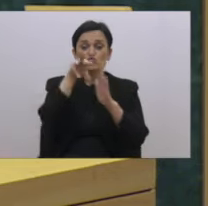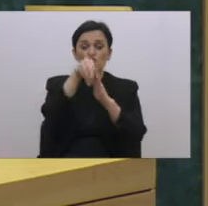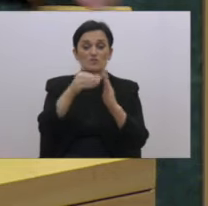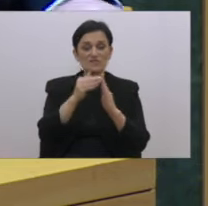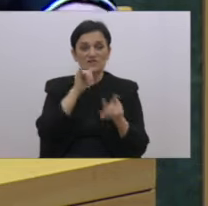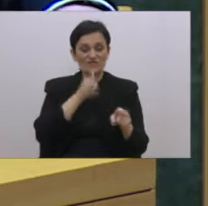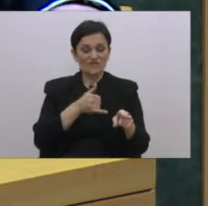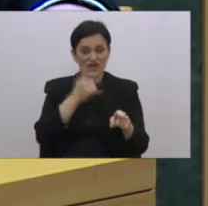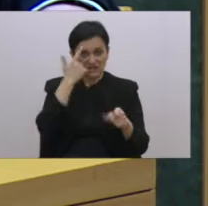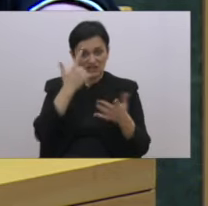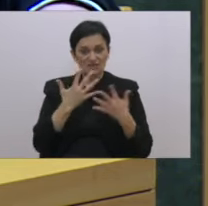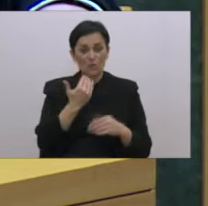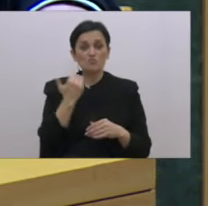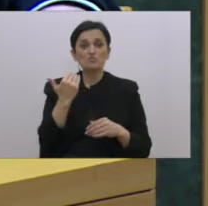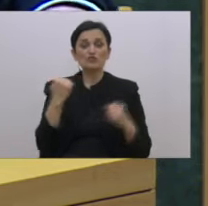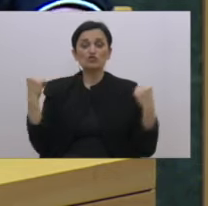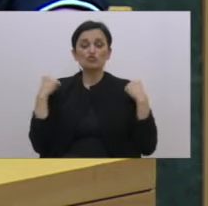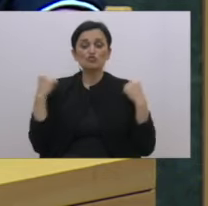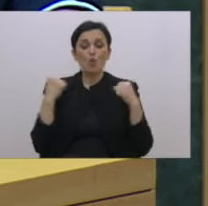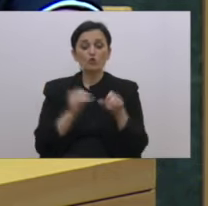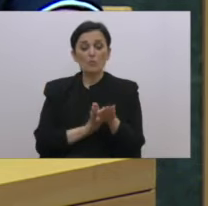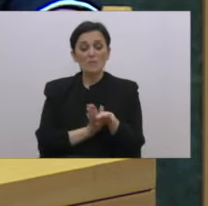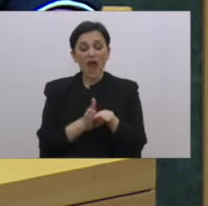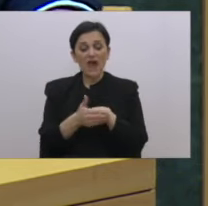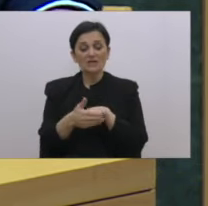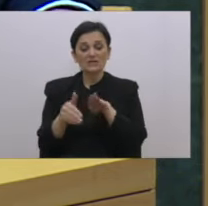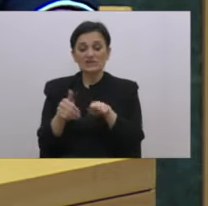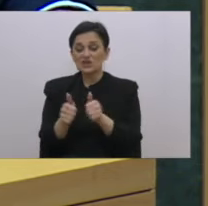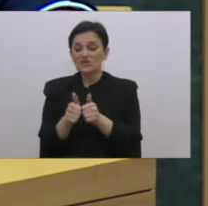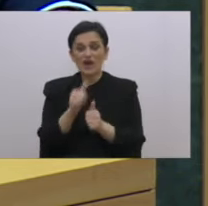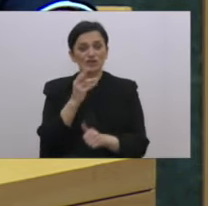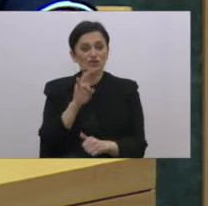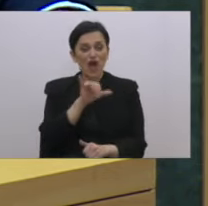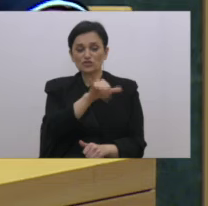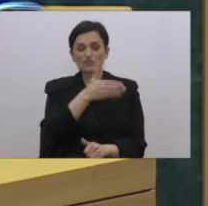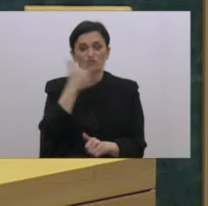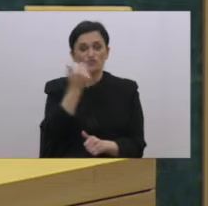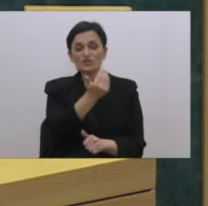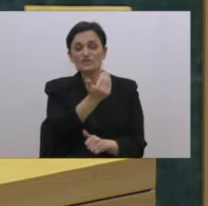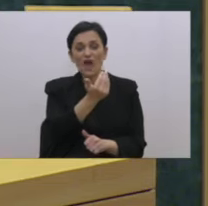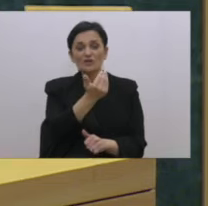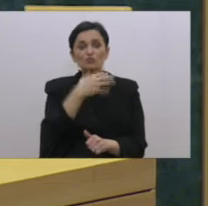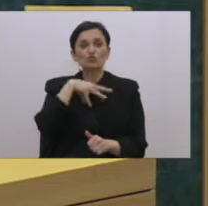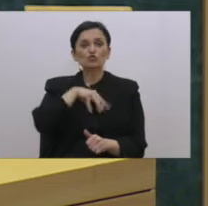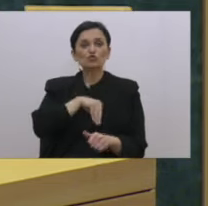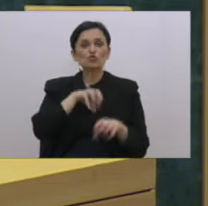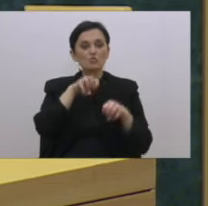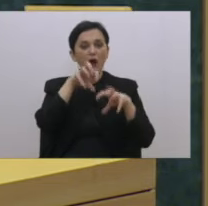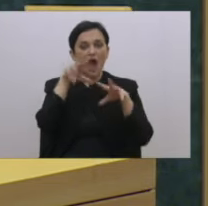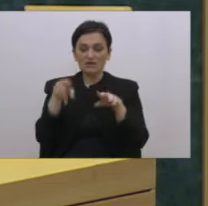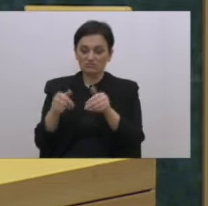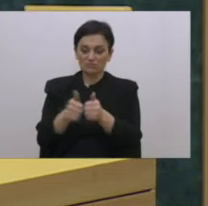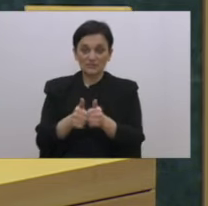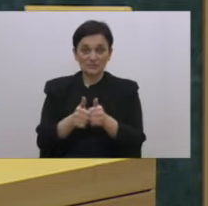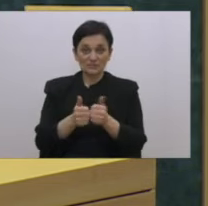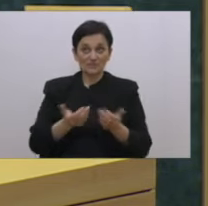veranairat. Tkven tsarmoidget misi sportuli fekhsatsmelis gverdets. Aragak taravtari shansi ro ganisvenos. Tkvenma sulma bobokarma rodisme.